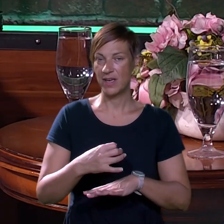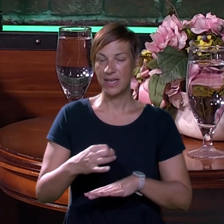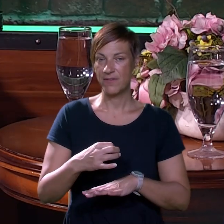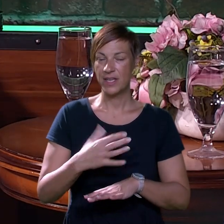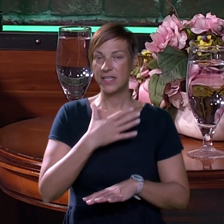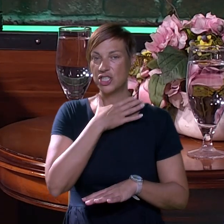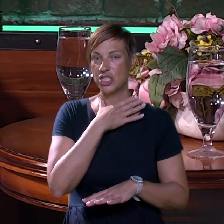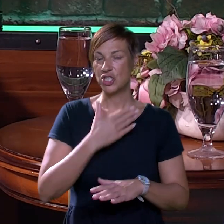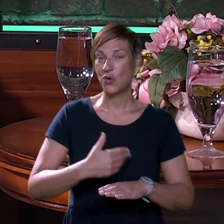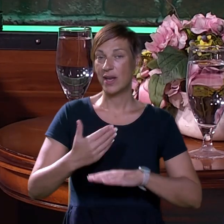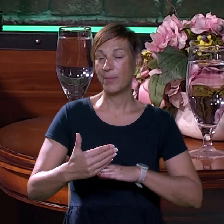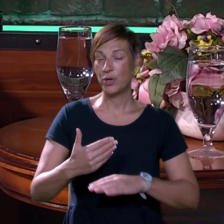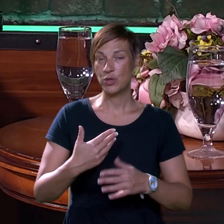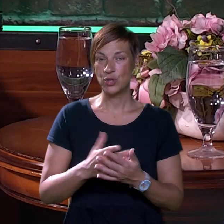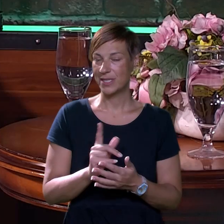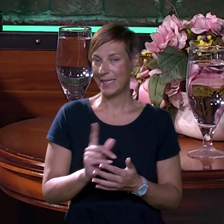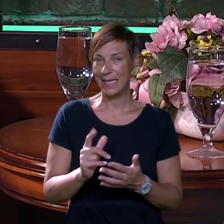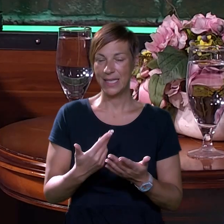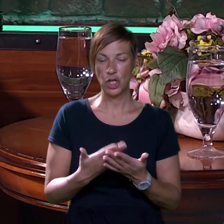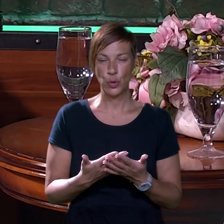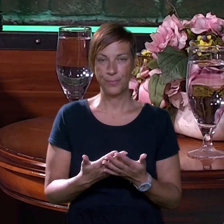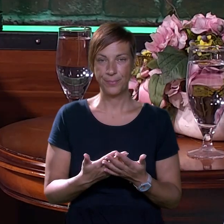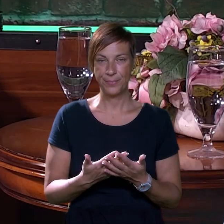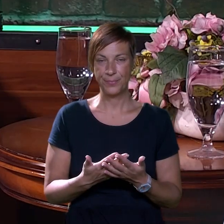vrtić, ni škola, ni produženi boravak, nitko.